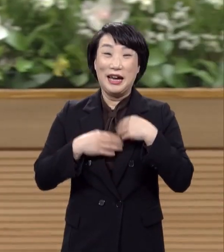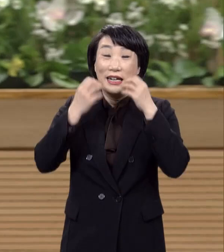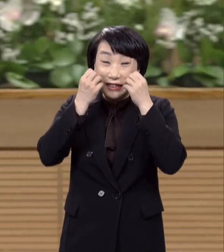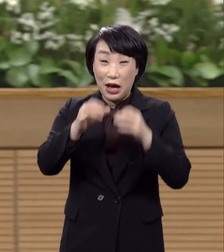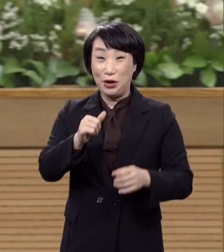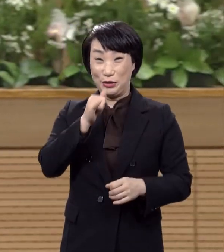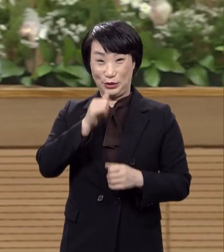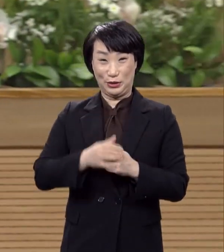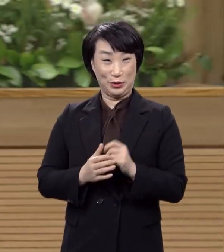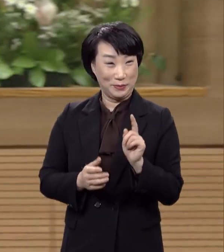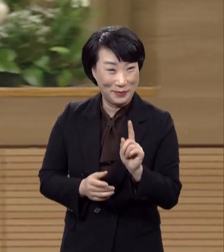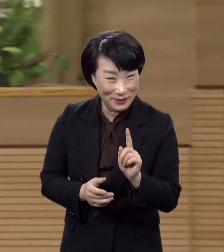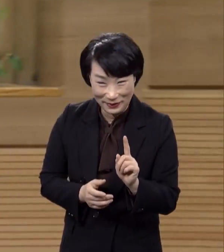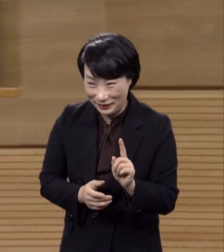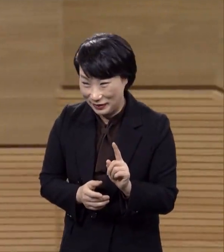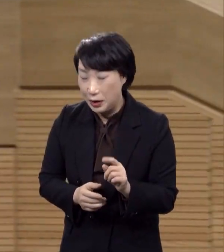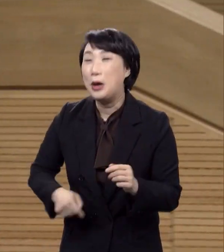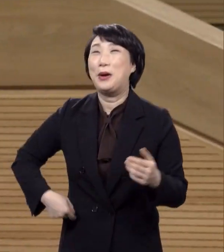것이 있으니